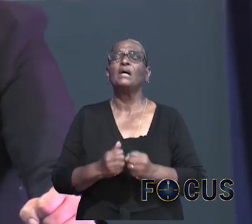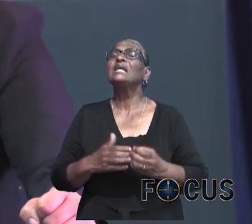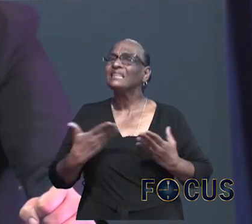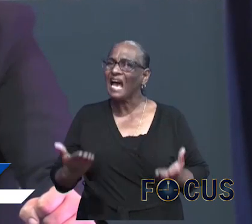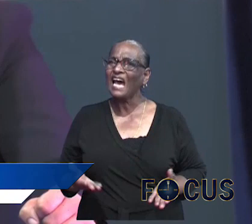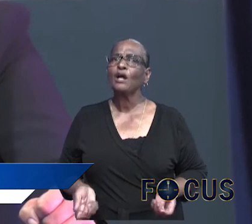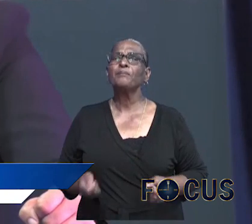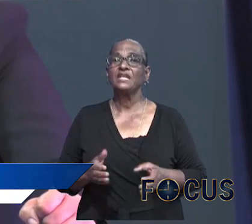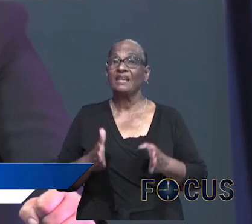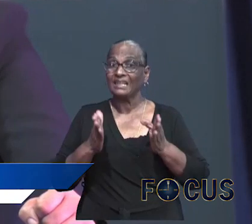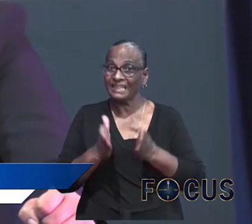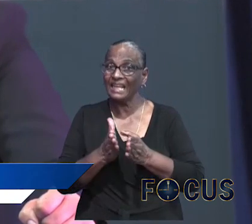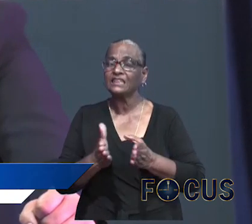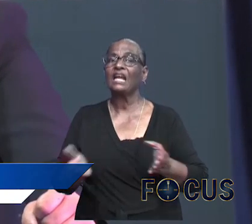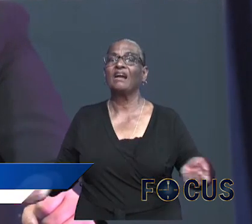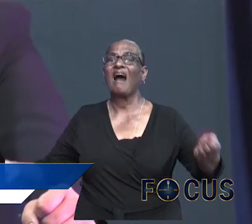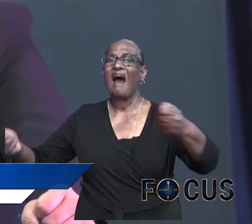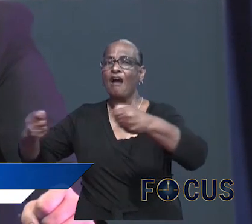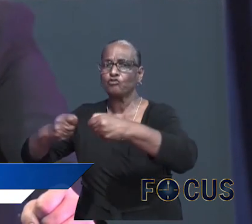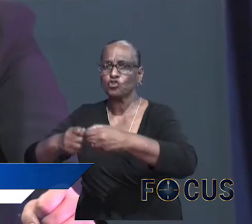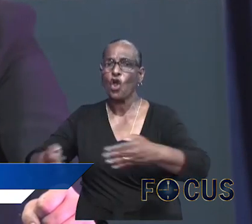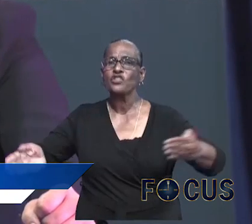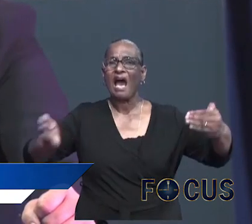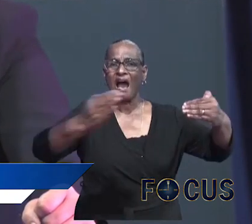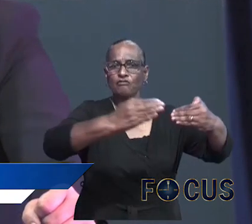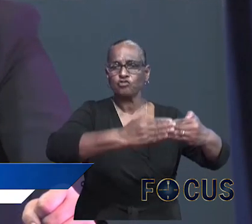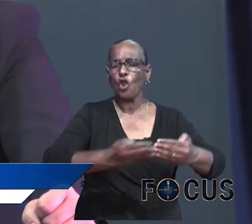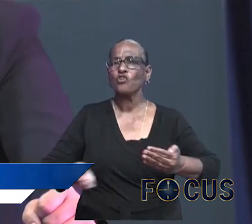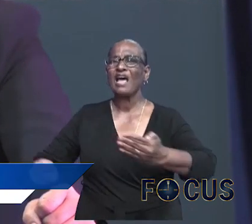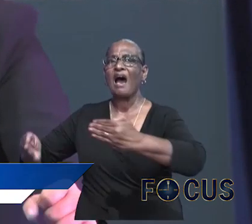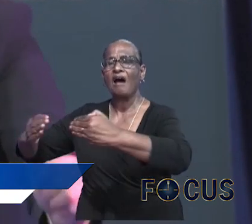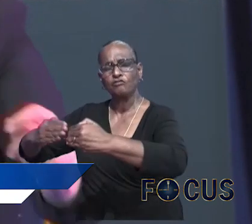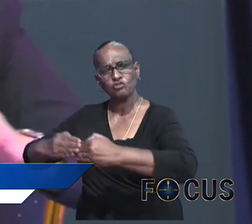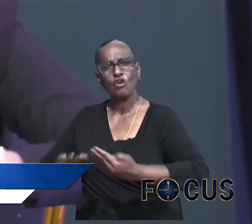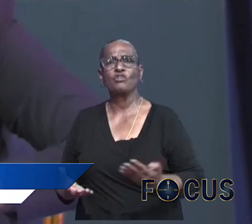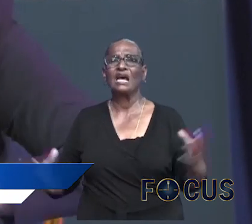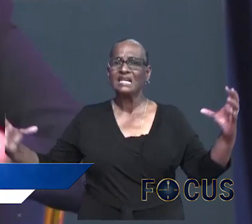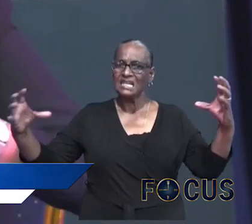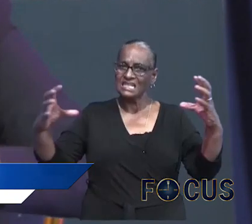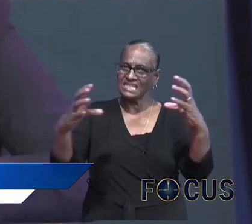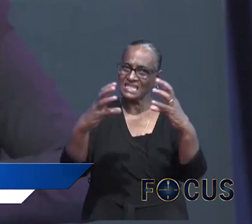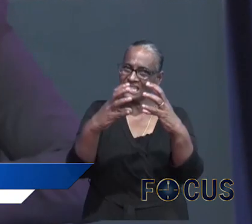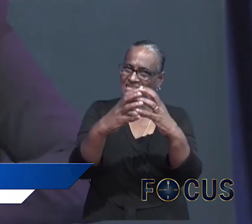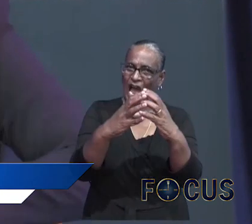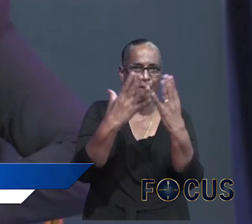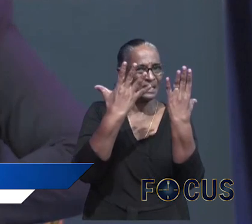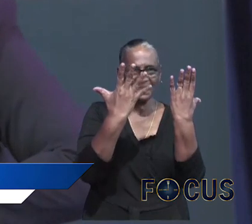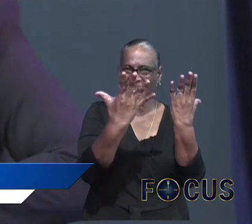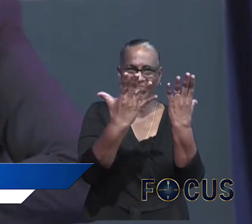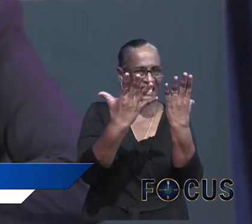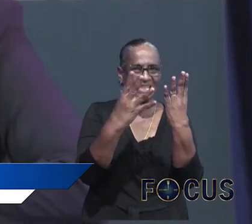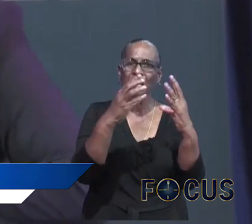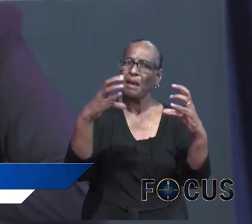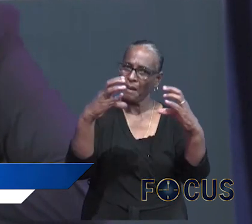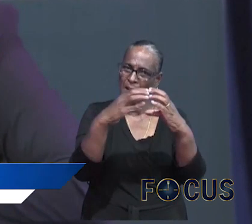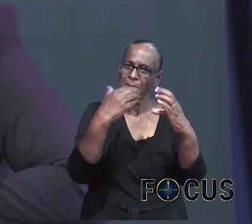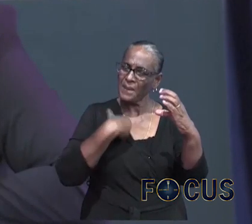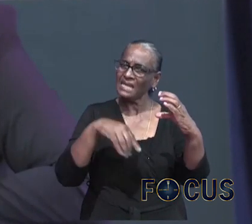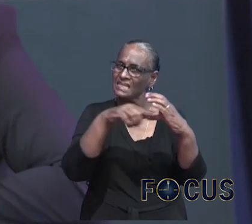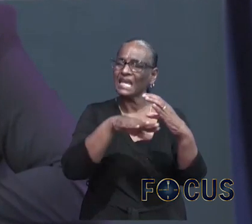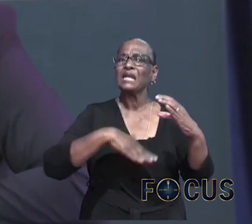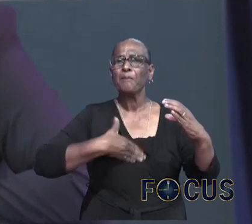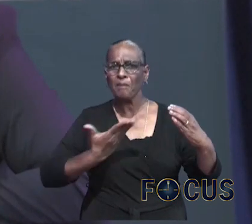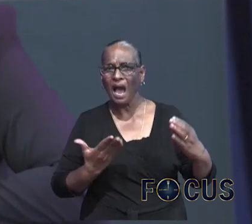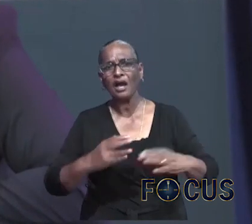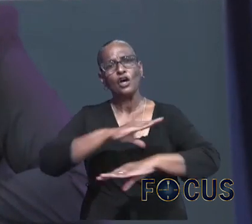lockdown, de samenscholingen, niet meer dan bus, scholen sluiten, etc. Noem maar op.